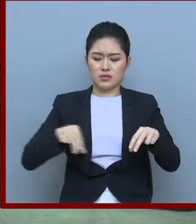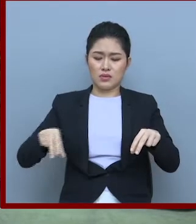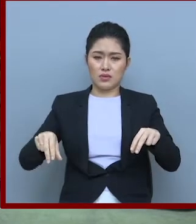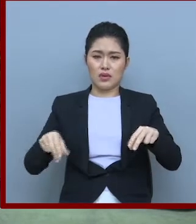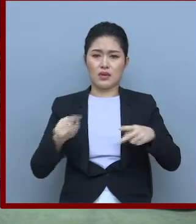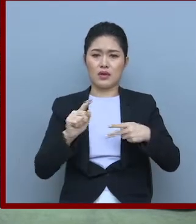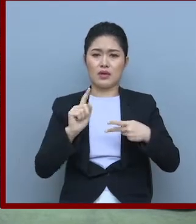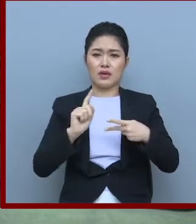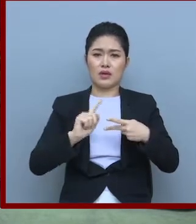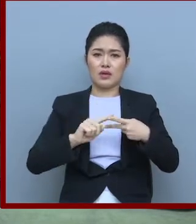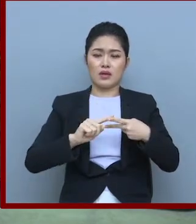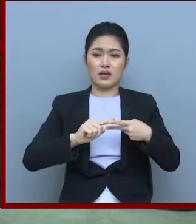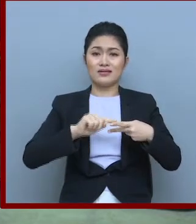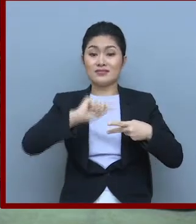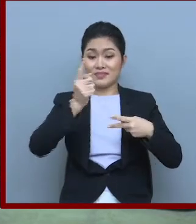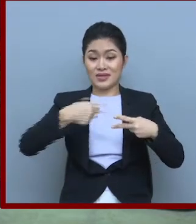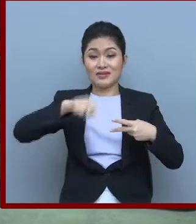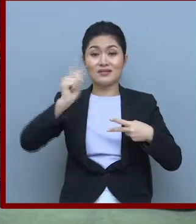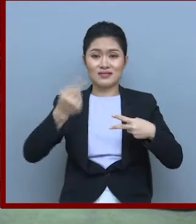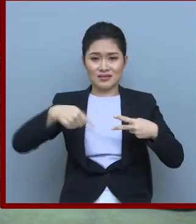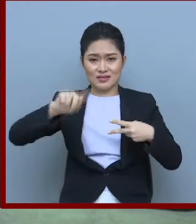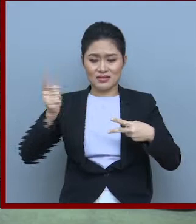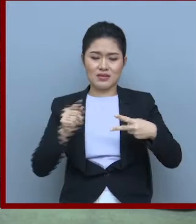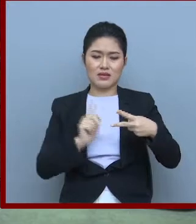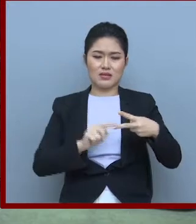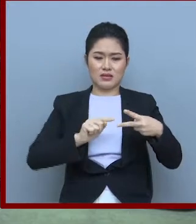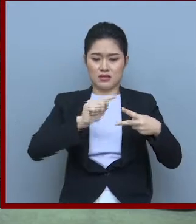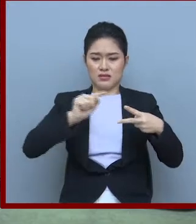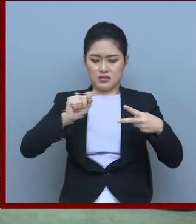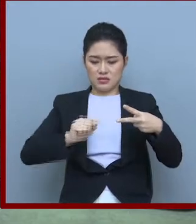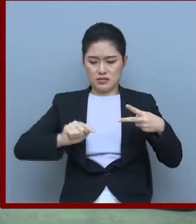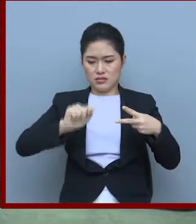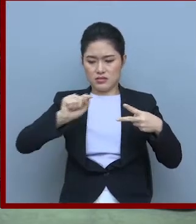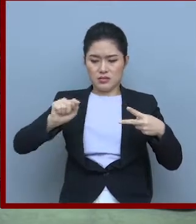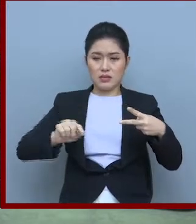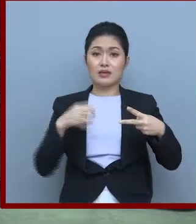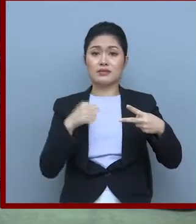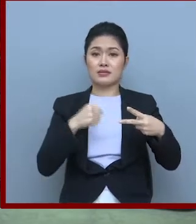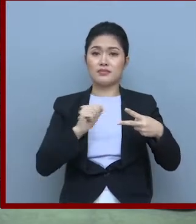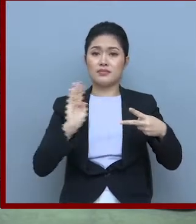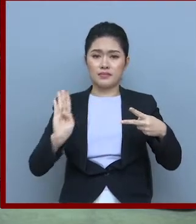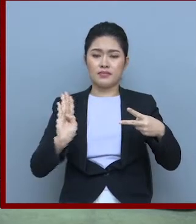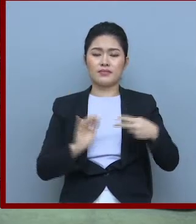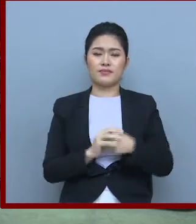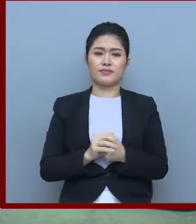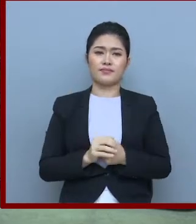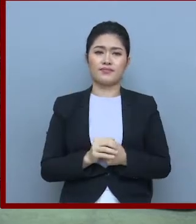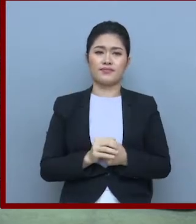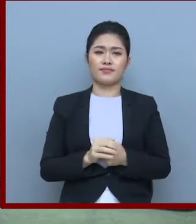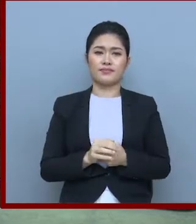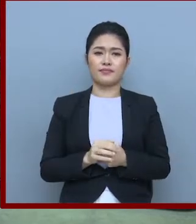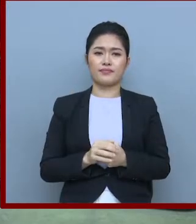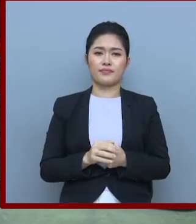าล็อกทั้งหมด1ขานะครับขาดิจิตอลทั้งหมด10นะครับ10บิตเขาเรียกว่